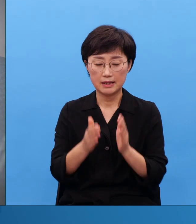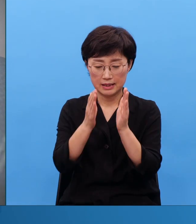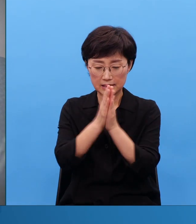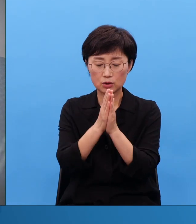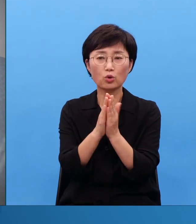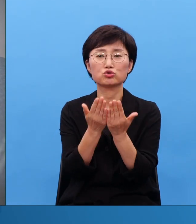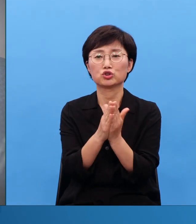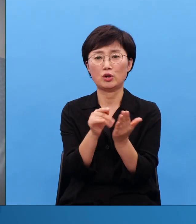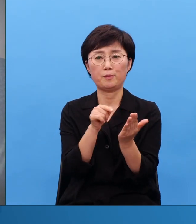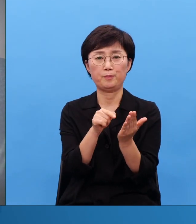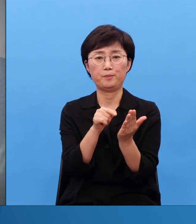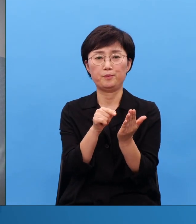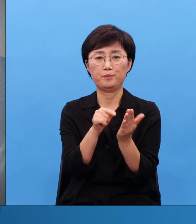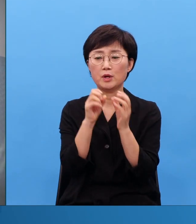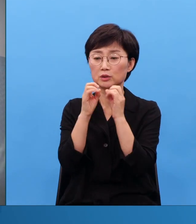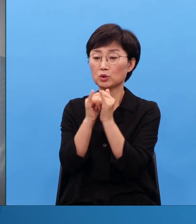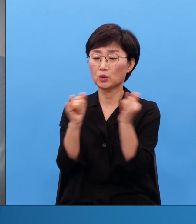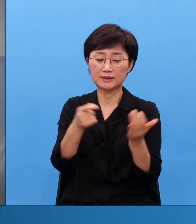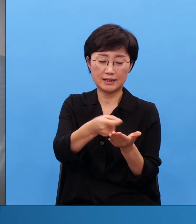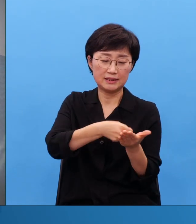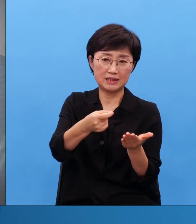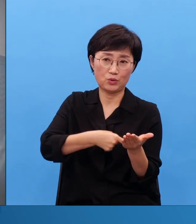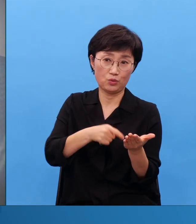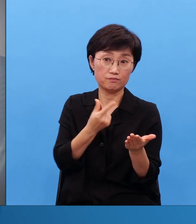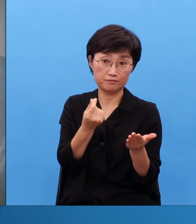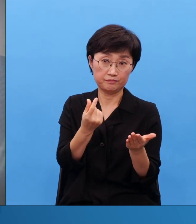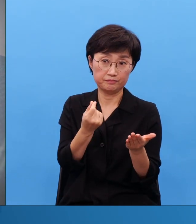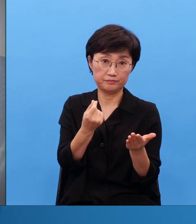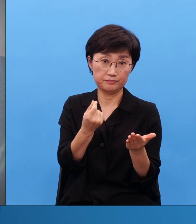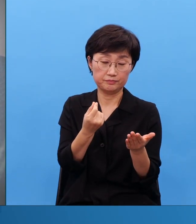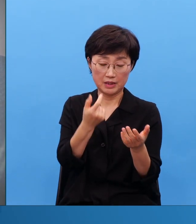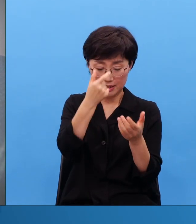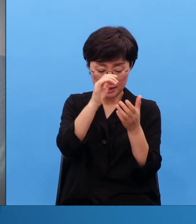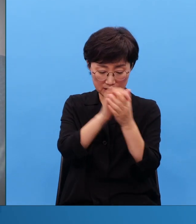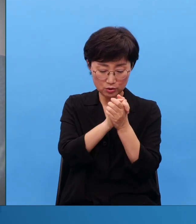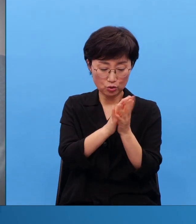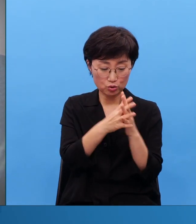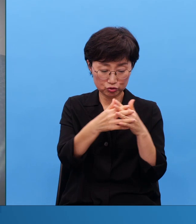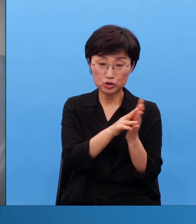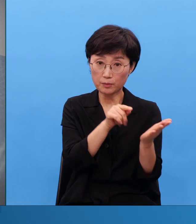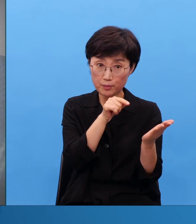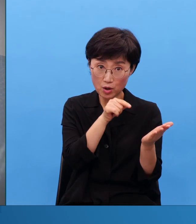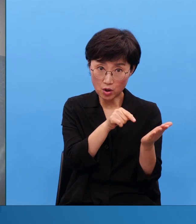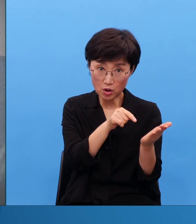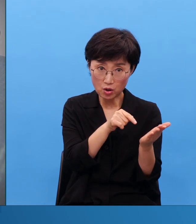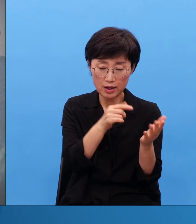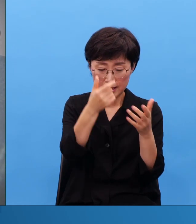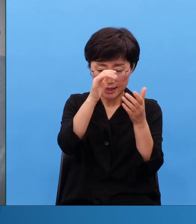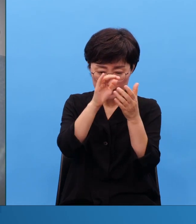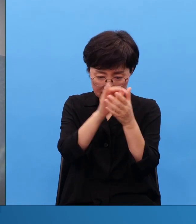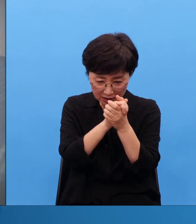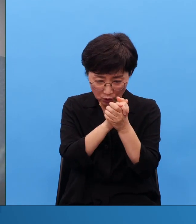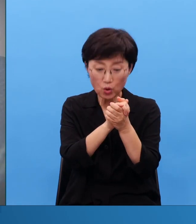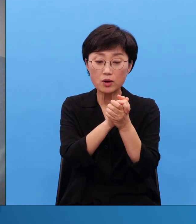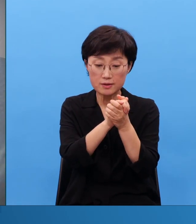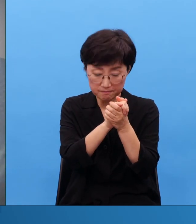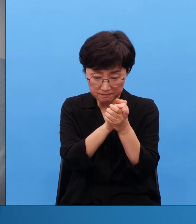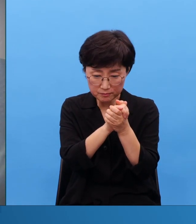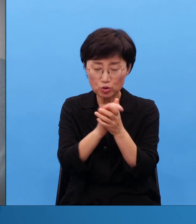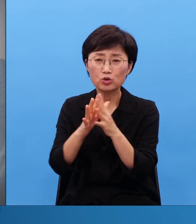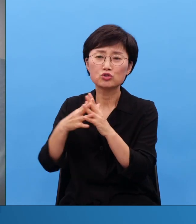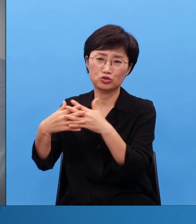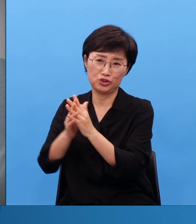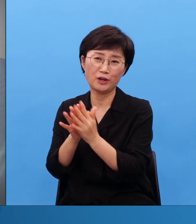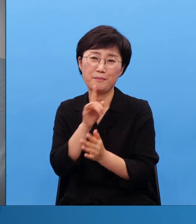기도수첩은 전도자들의 기록입니다. 그래서 기도수첩은 기도 수첩이어야 합니다.